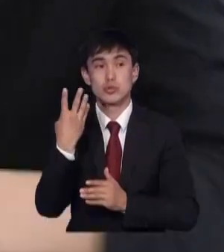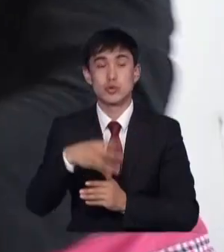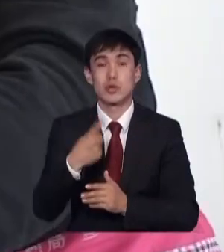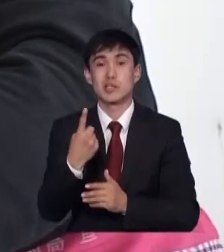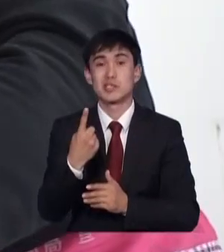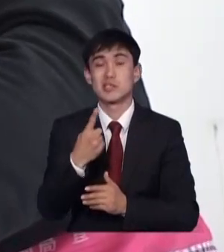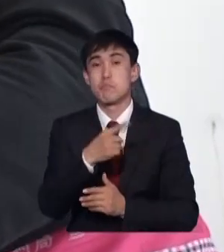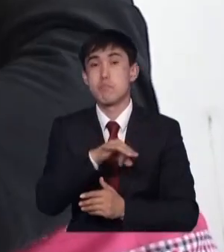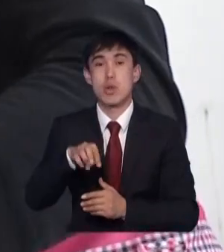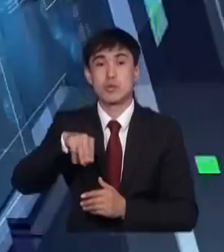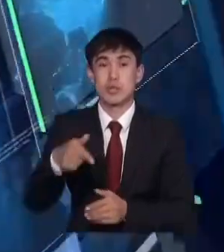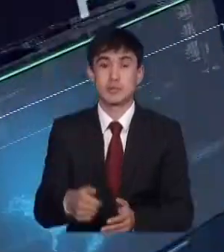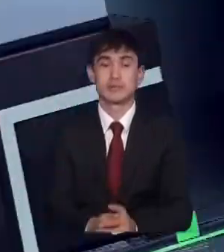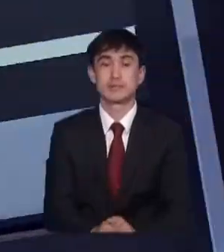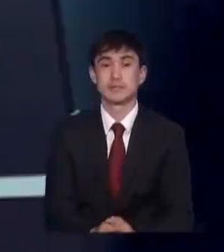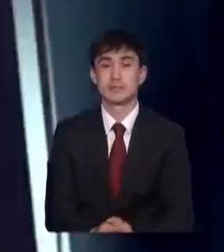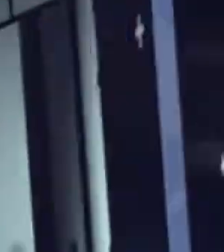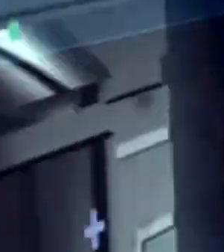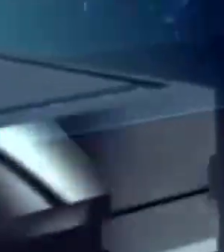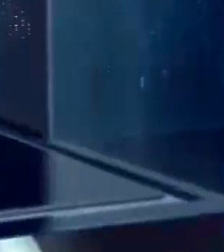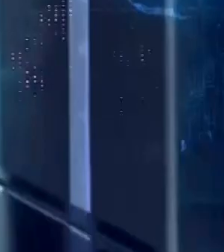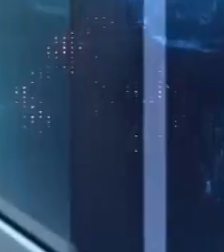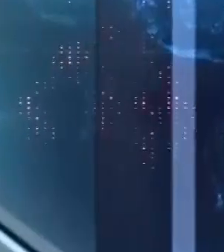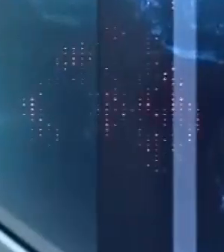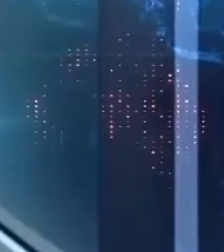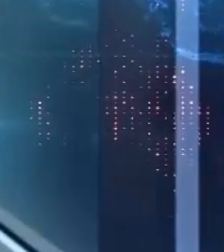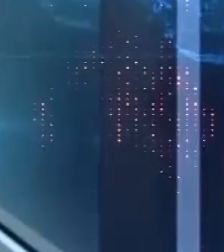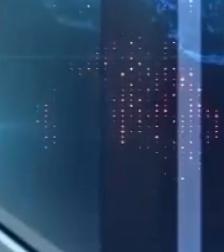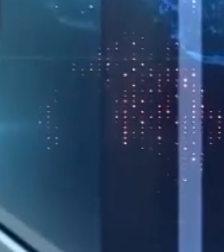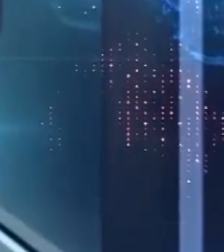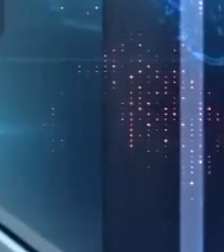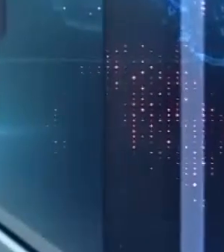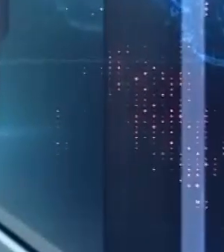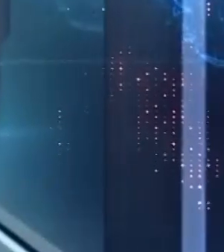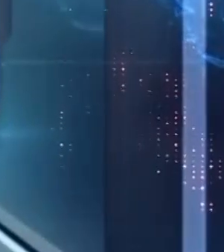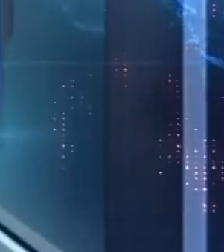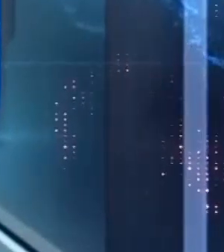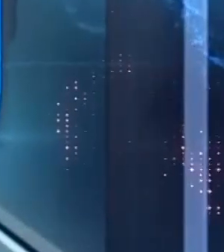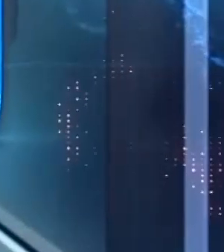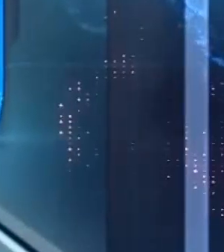С5 млн тенге Надежда Белова Гульжанат мажа Абзал нуси пов телеканал